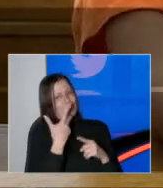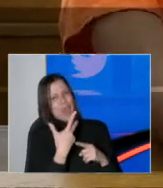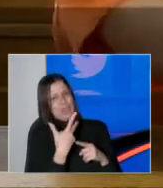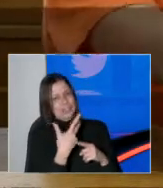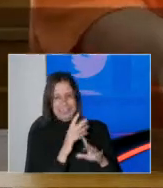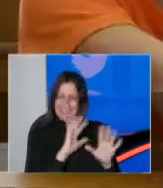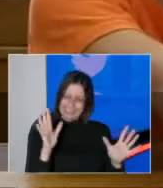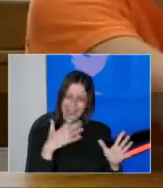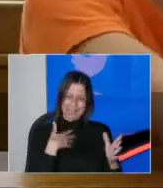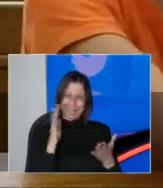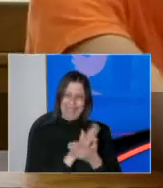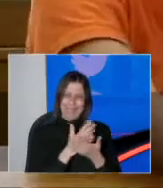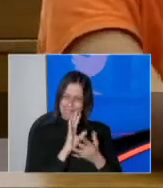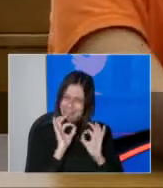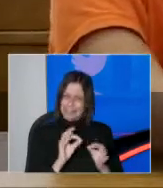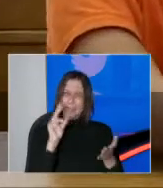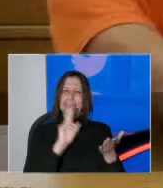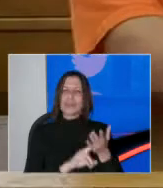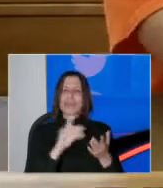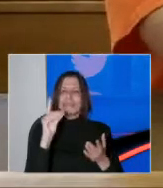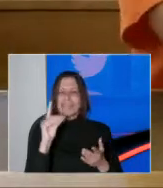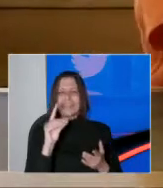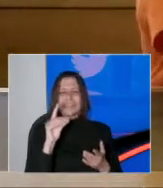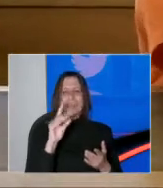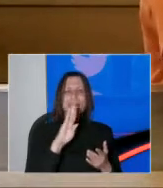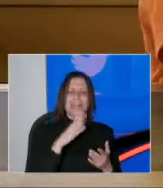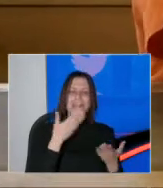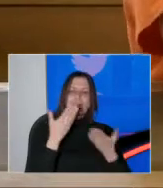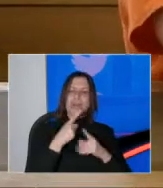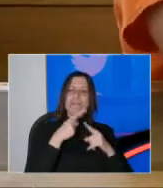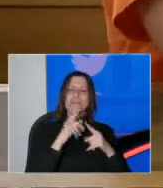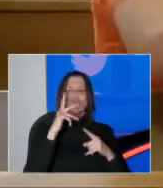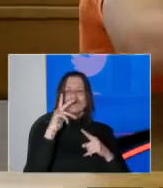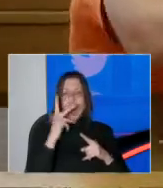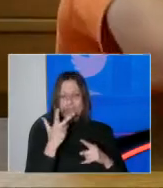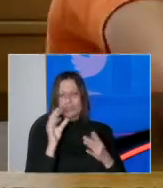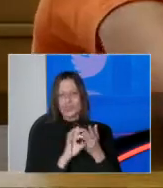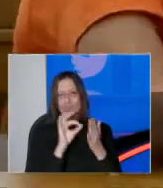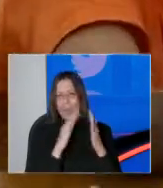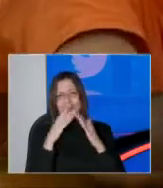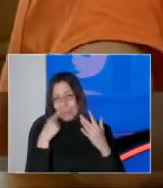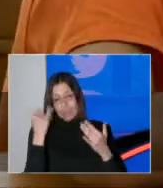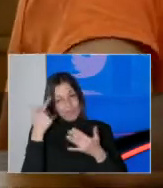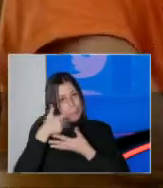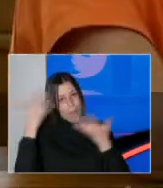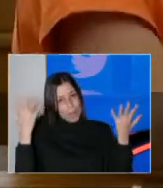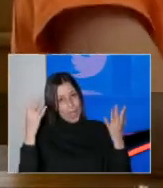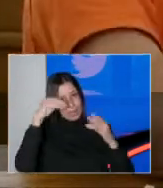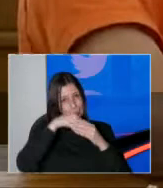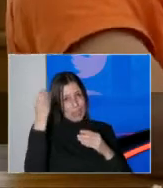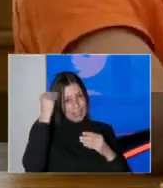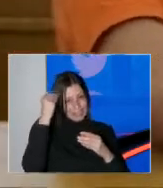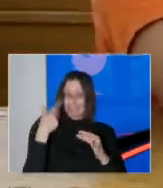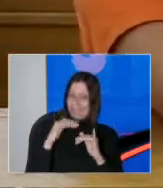יאללה, סגרנו. לא צריך. בסדר, אז בזכות דוד בנט קיבלנו פי שלושה שיעורי בית. מה אתה אומר, עכשיו אתה תהיה פופולרי בבית ספר?